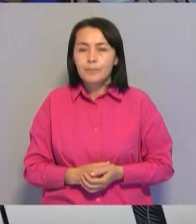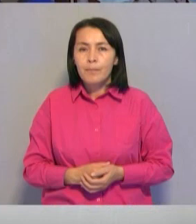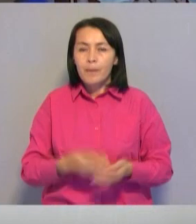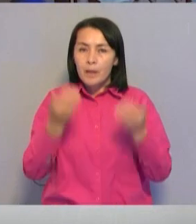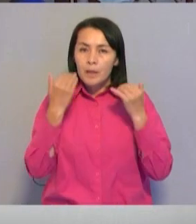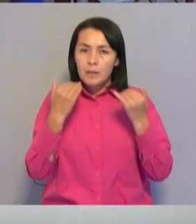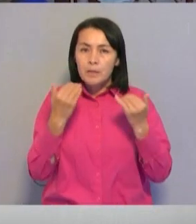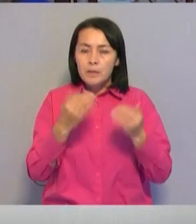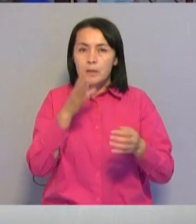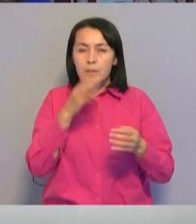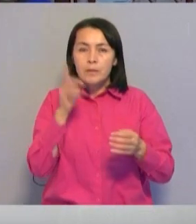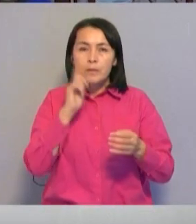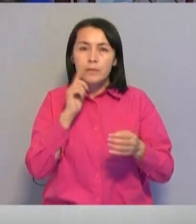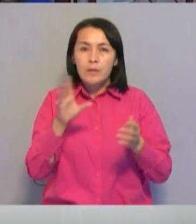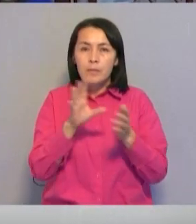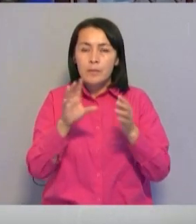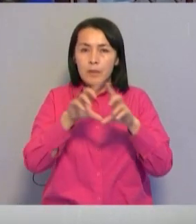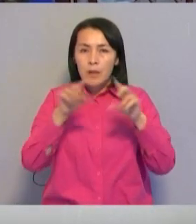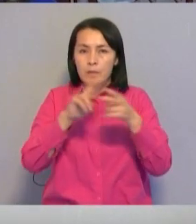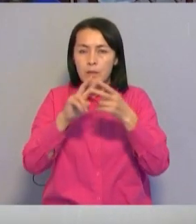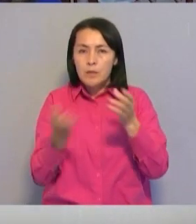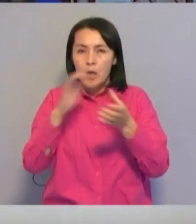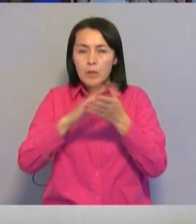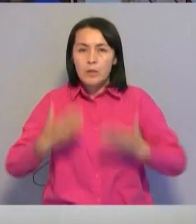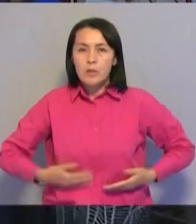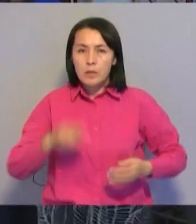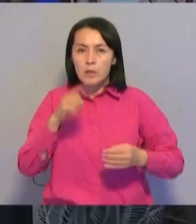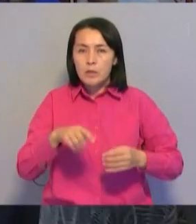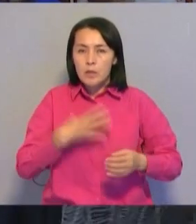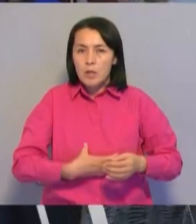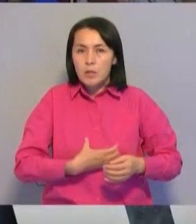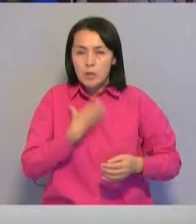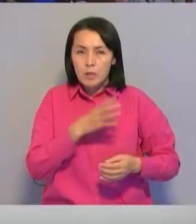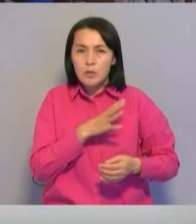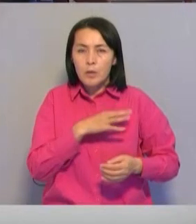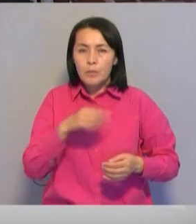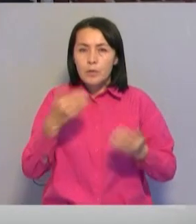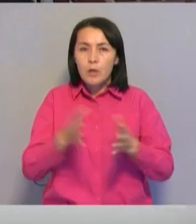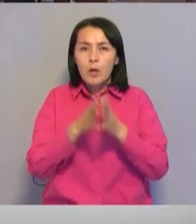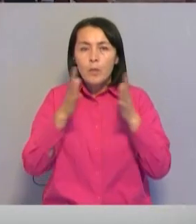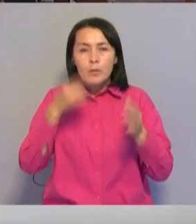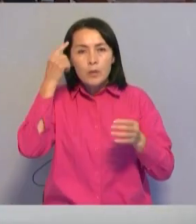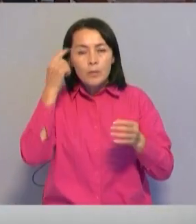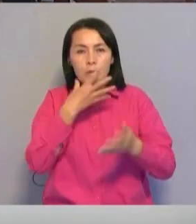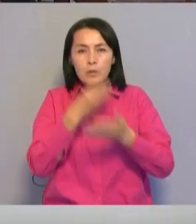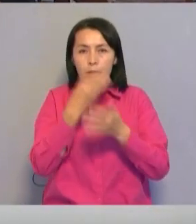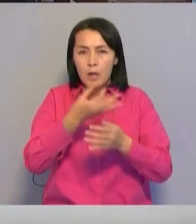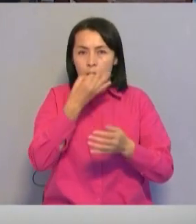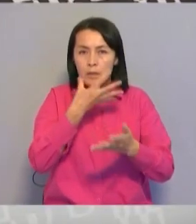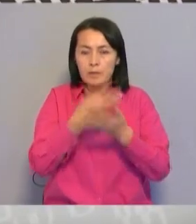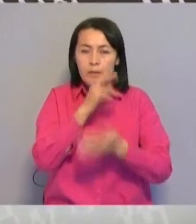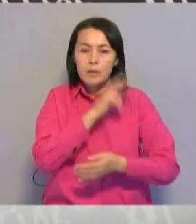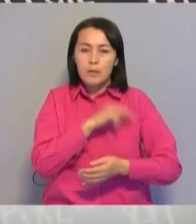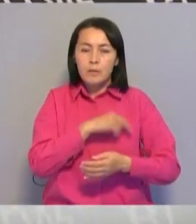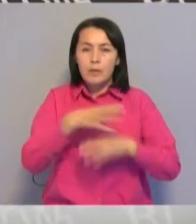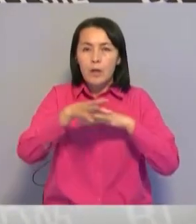Мы сейчас находимся во временном изоляторе. Ознакомились с условиями жизни здесь. Страх охватил нас, и мы еще больше осознали свою ответственность в своей